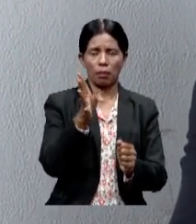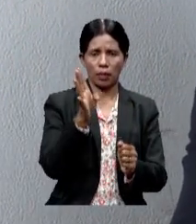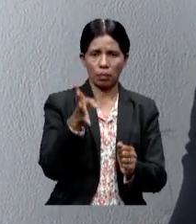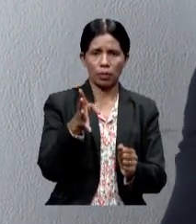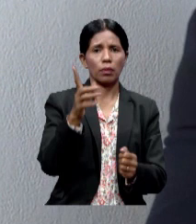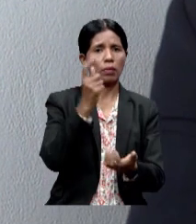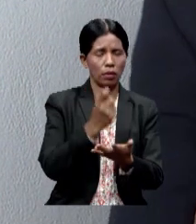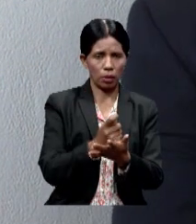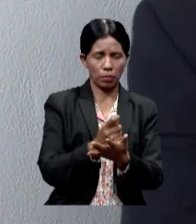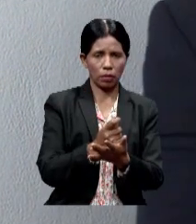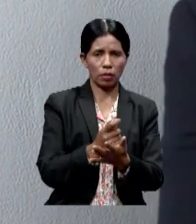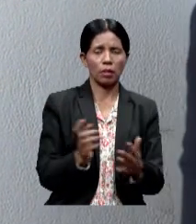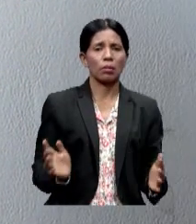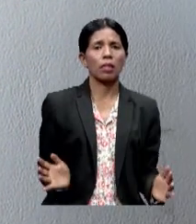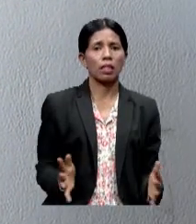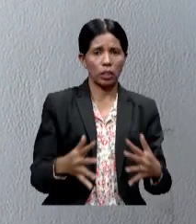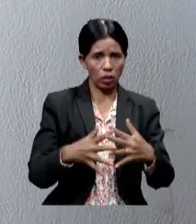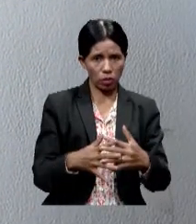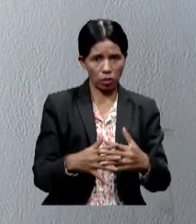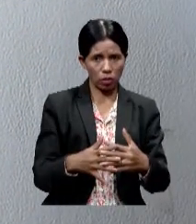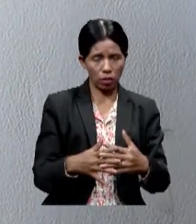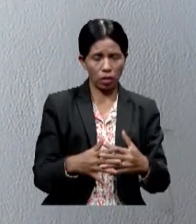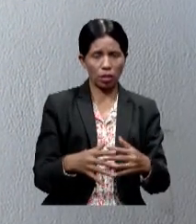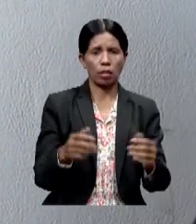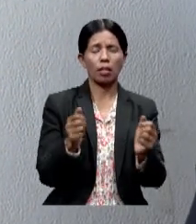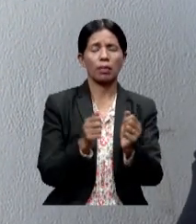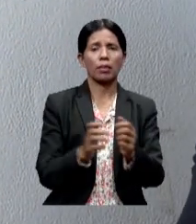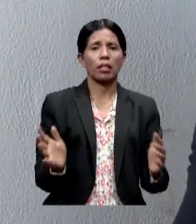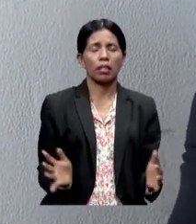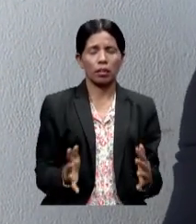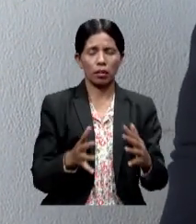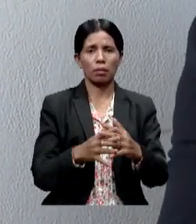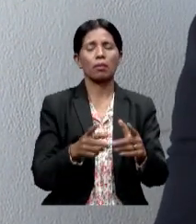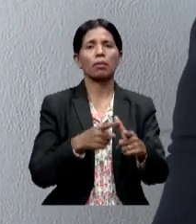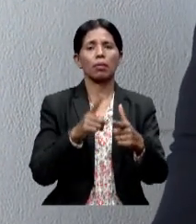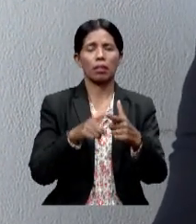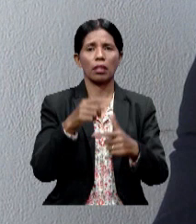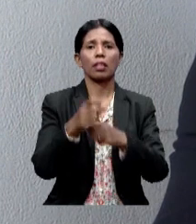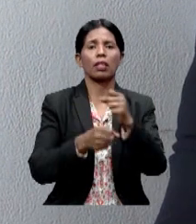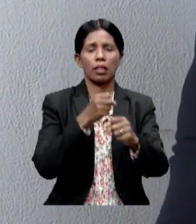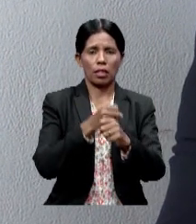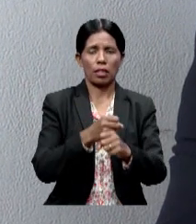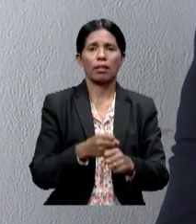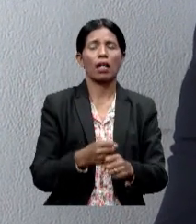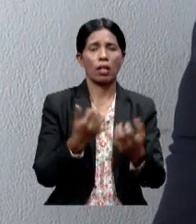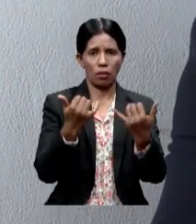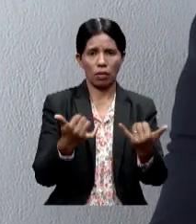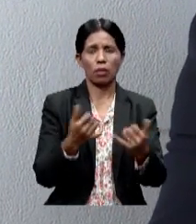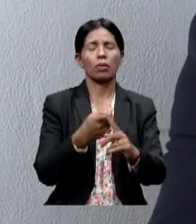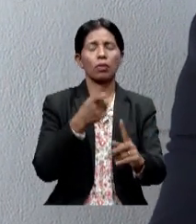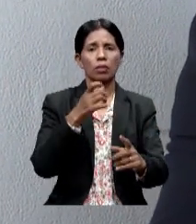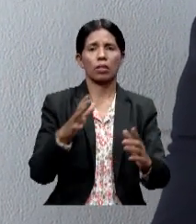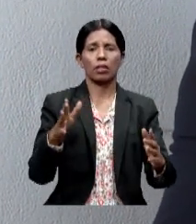isin rua ya rihung hatnulu 40,000 inang ia Timor isin rua mazmenus ia kada tinang agora husi inang